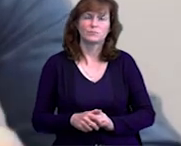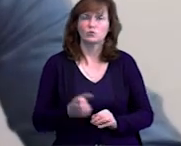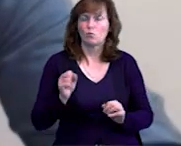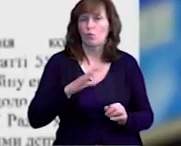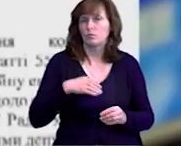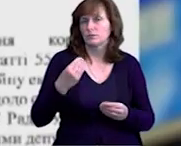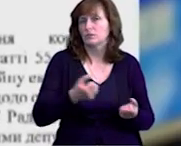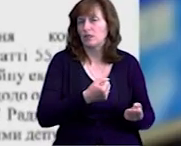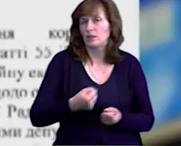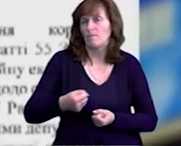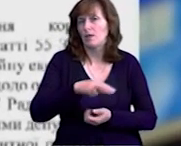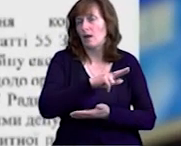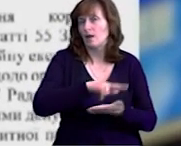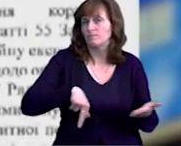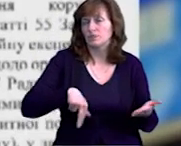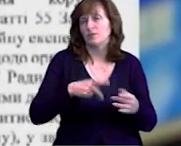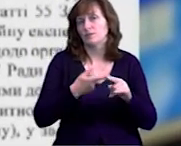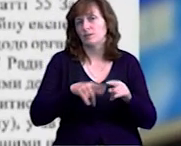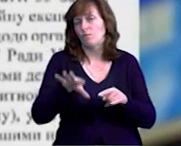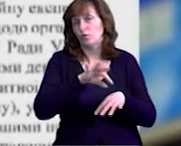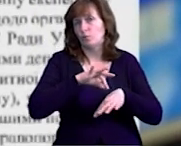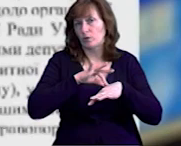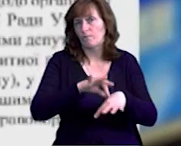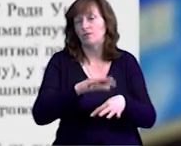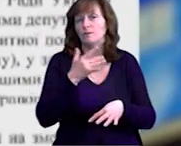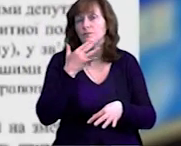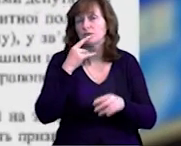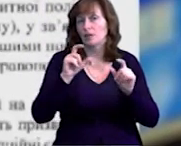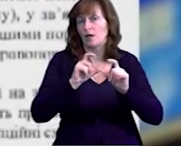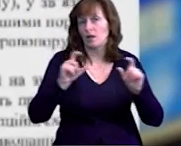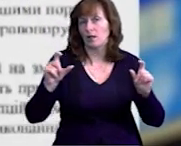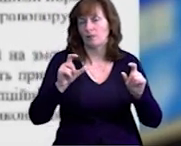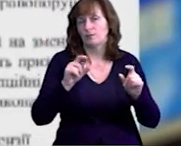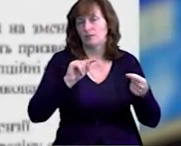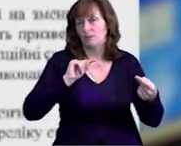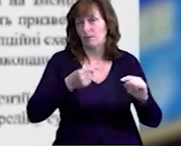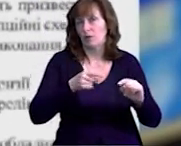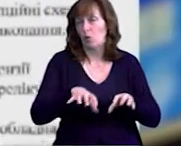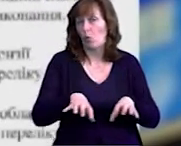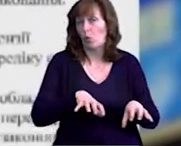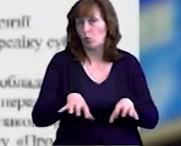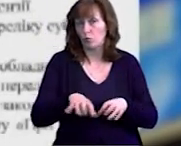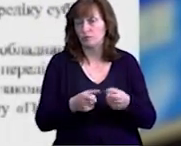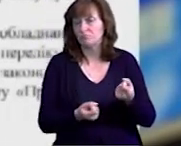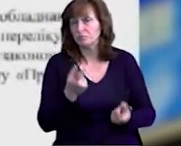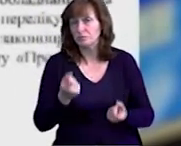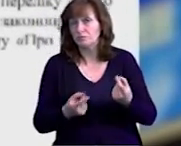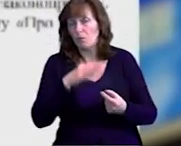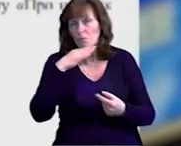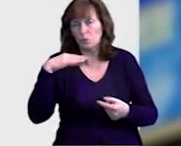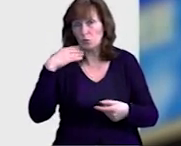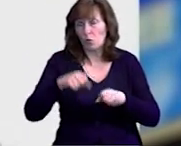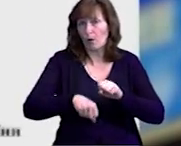сертифікатів, ліцензій. Експертизу законопроєкту провело Національне агентство із питань запобігання корупції і знайшло там низку корупційних